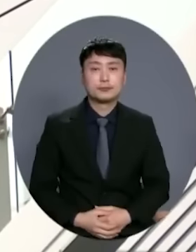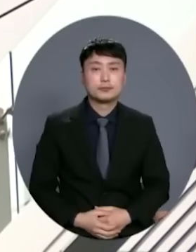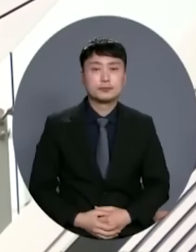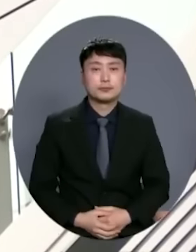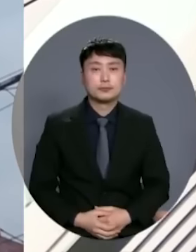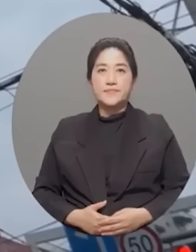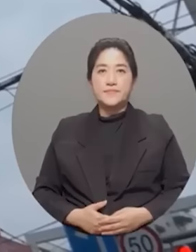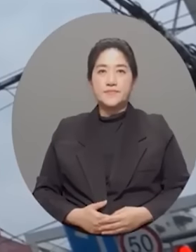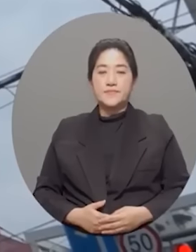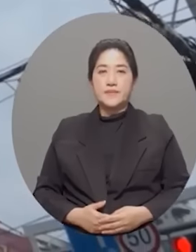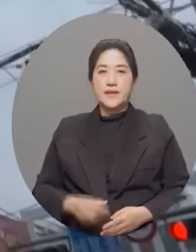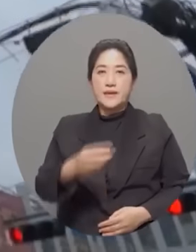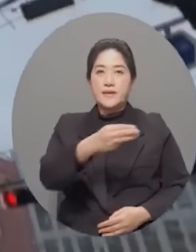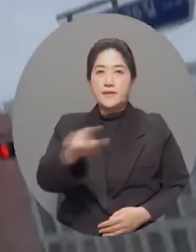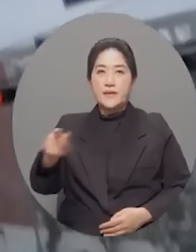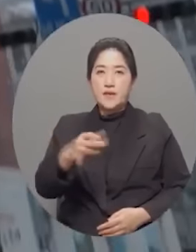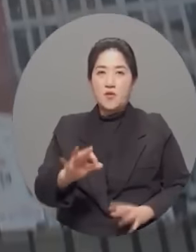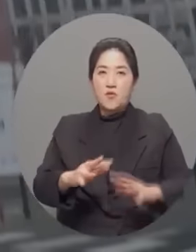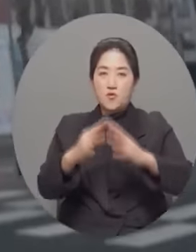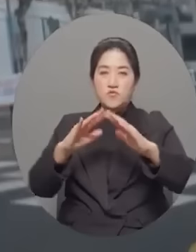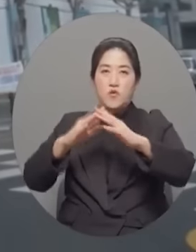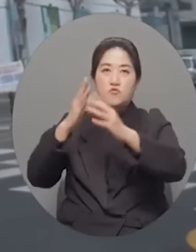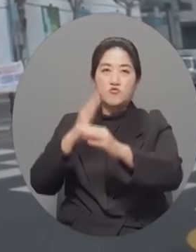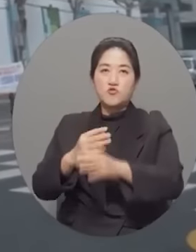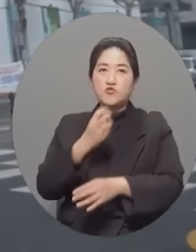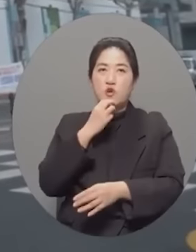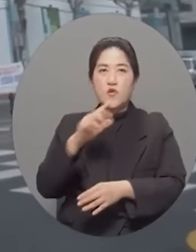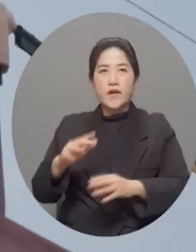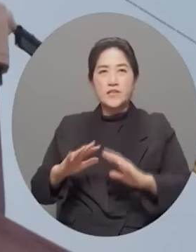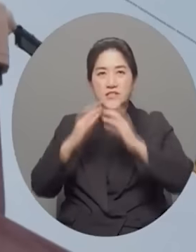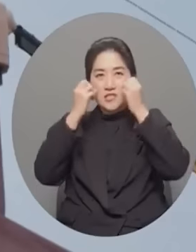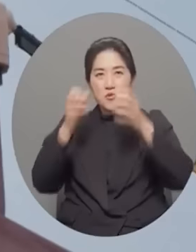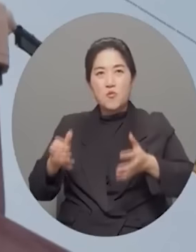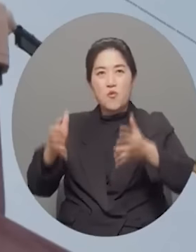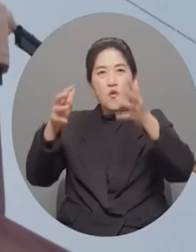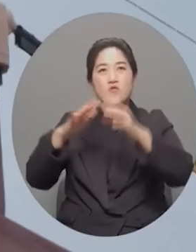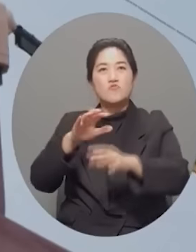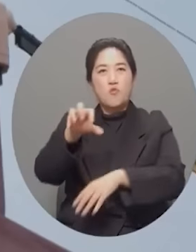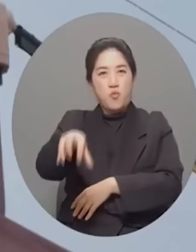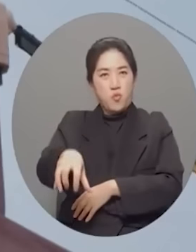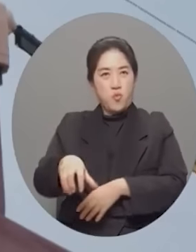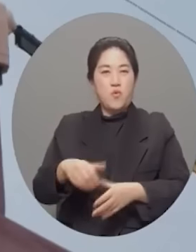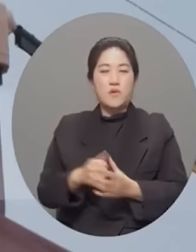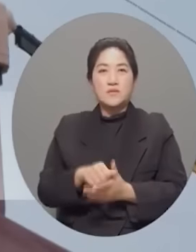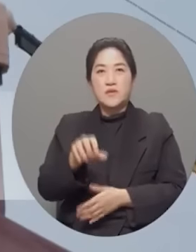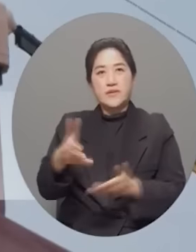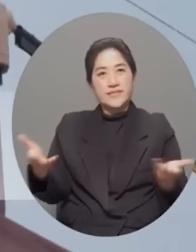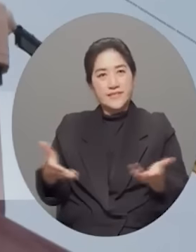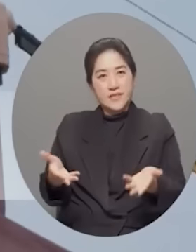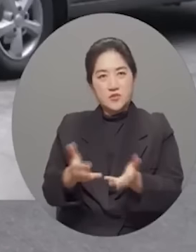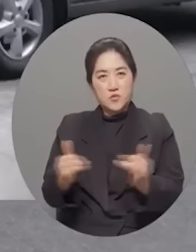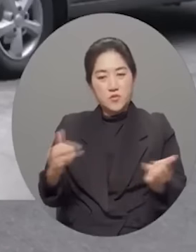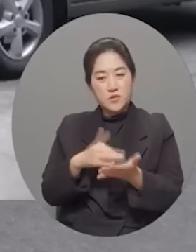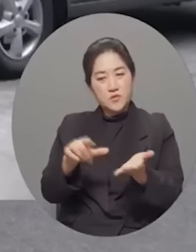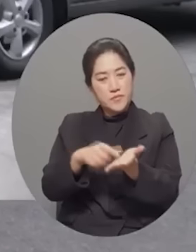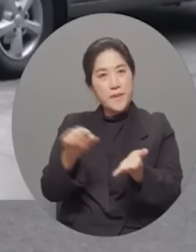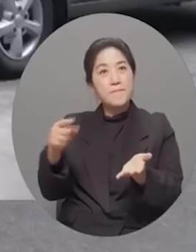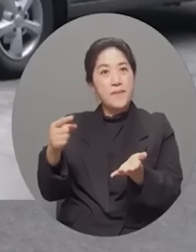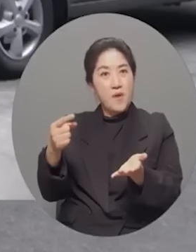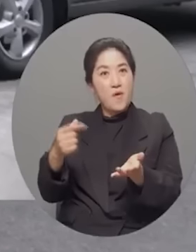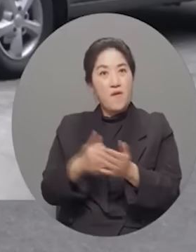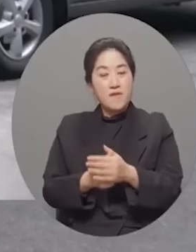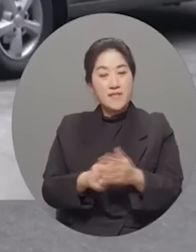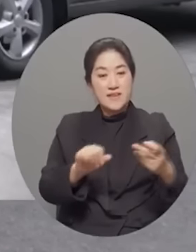조재한입니다. 태형 건설이 시공 중인 서울의 한 주택 신축 공사장입니다. 여기서 일하는 근로자는 100여 명.